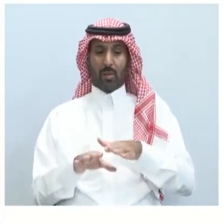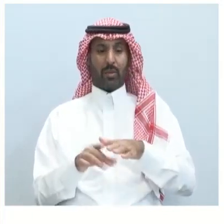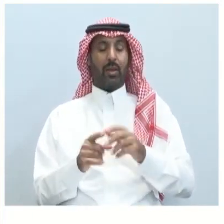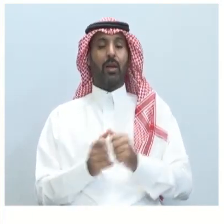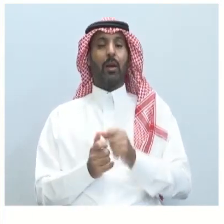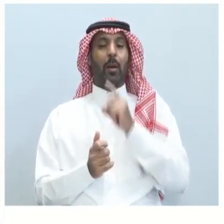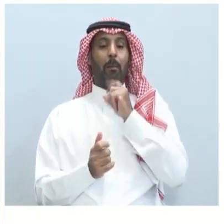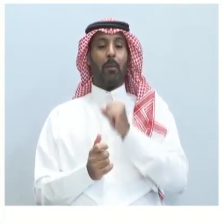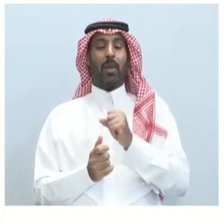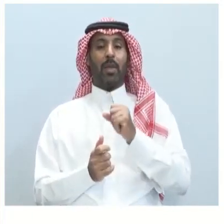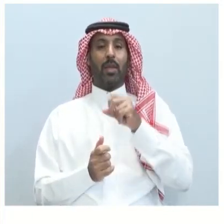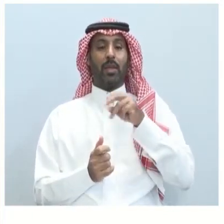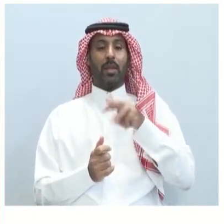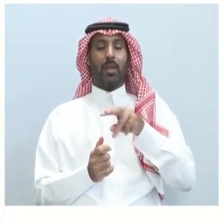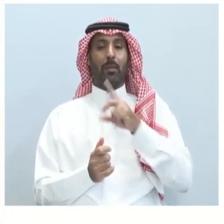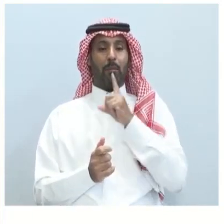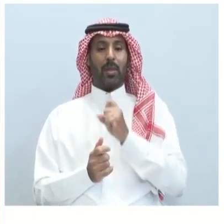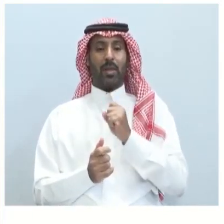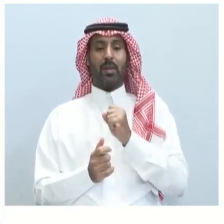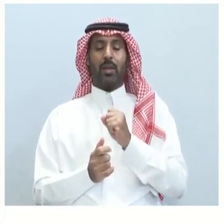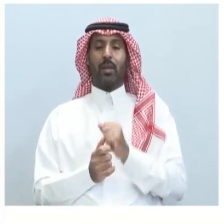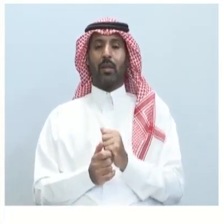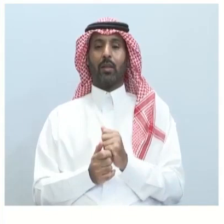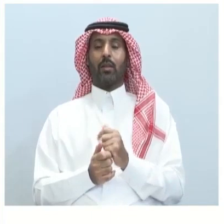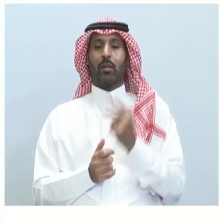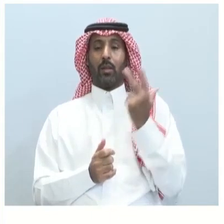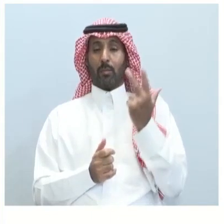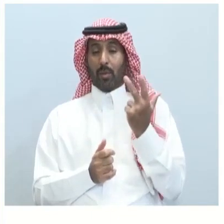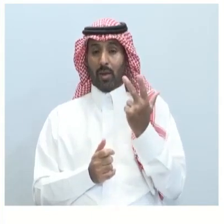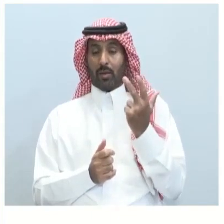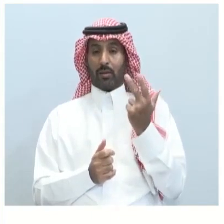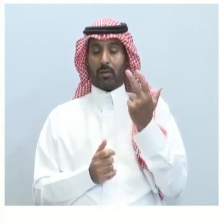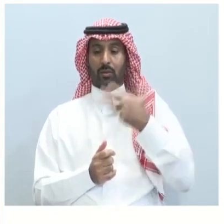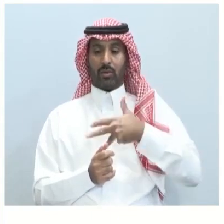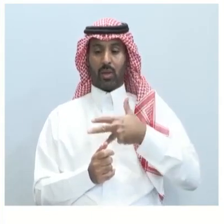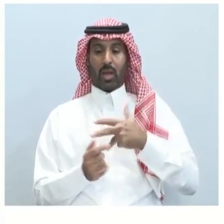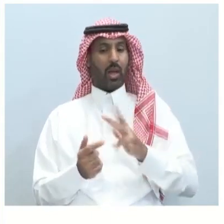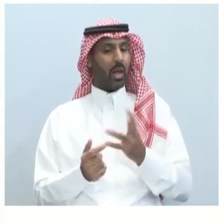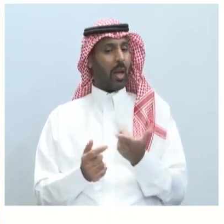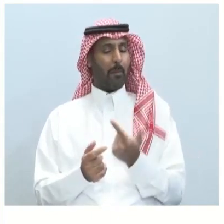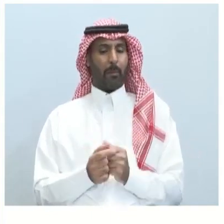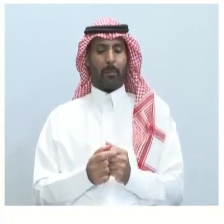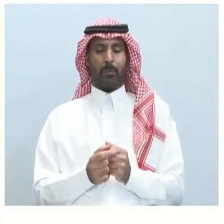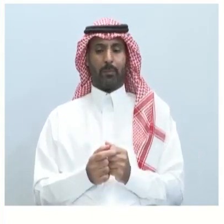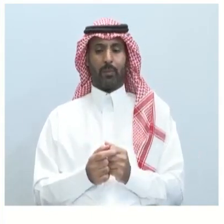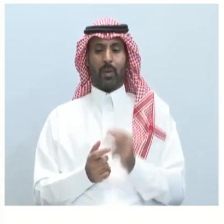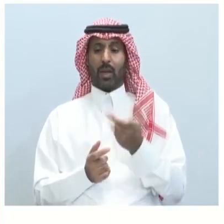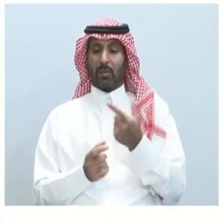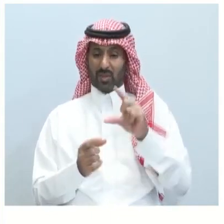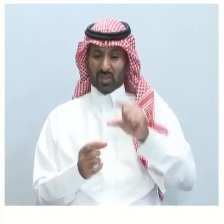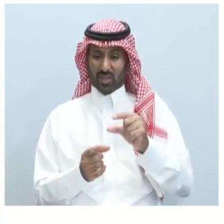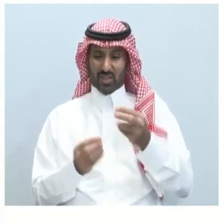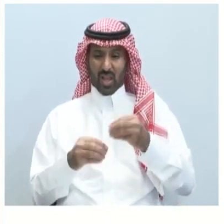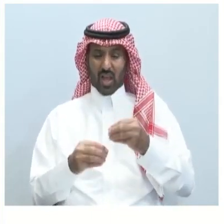يساوي كم واحد ضرب عشره اس سالب خمسه اس سالب خمسه فما تركيز ايون الهيدروكسيد اذا هو